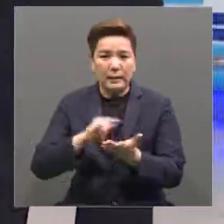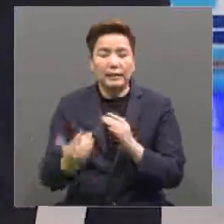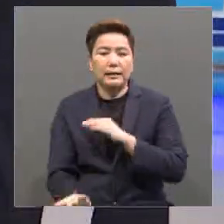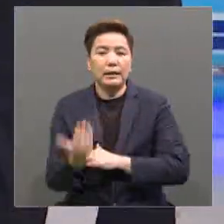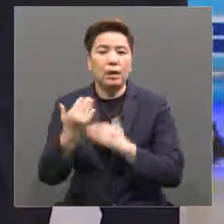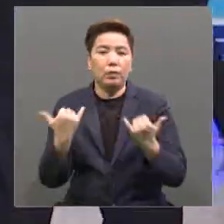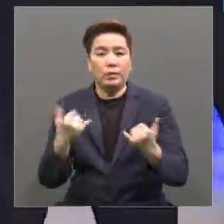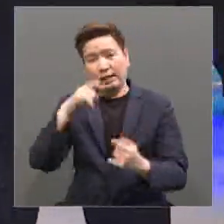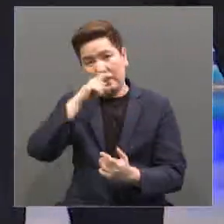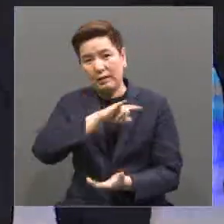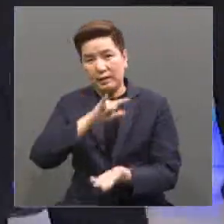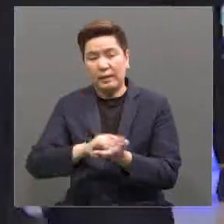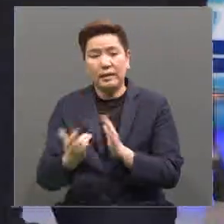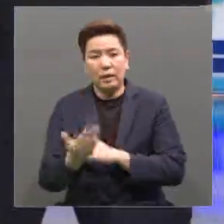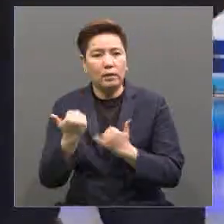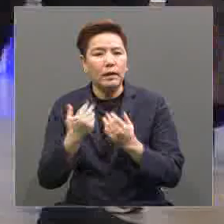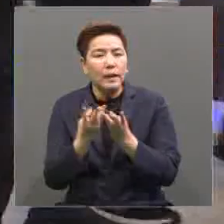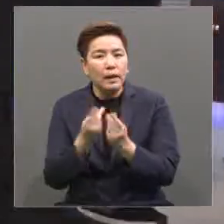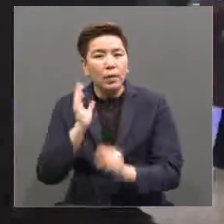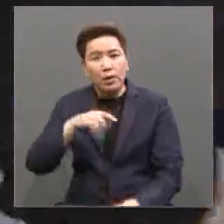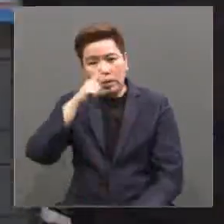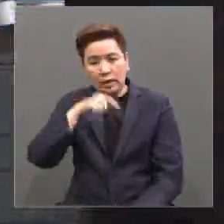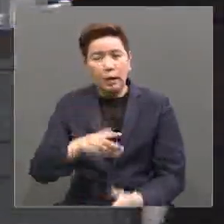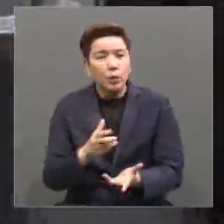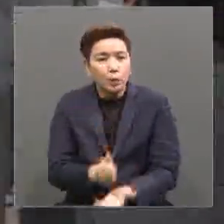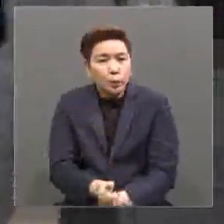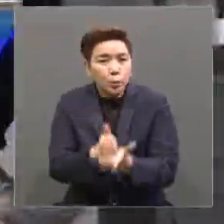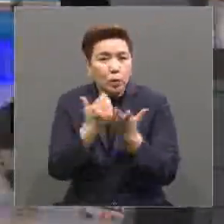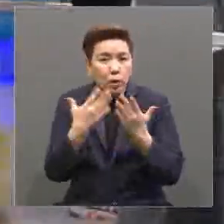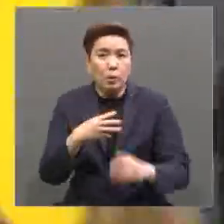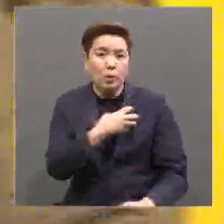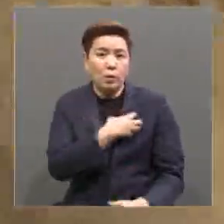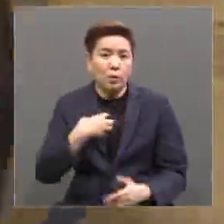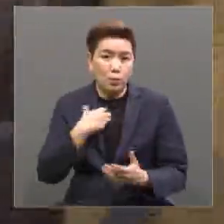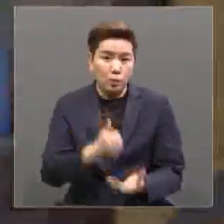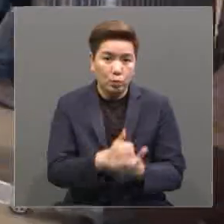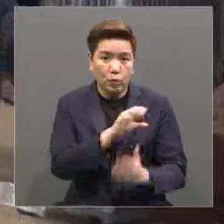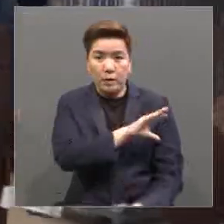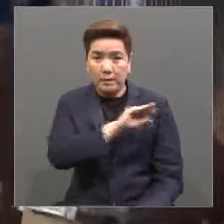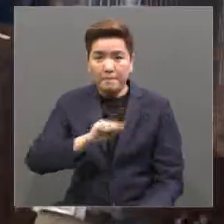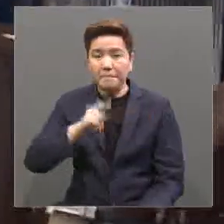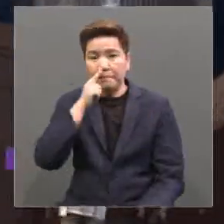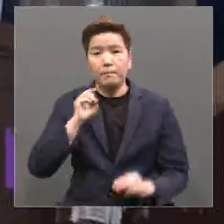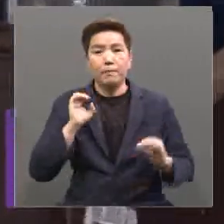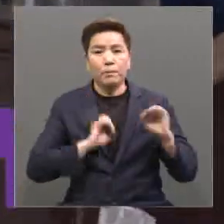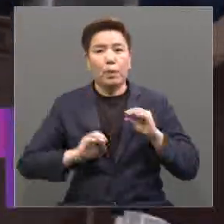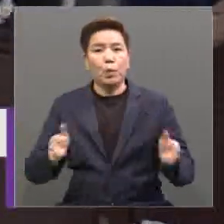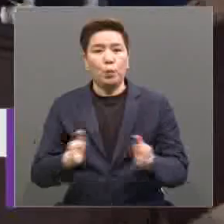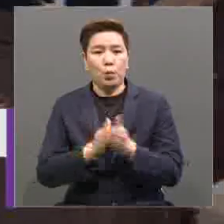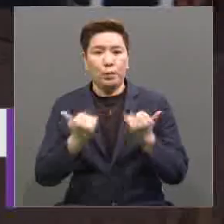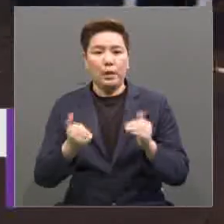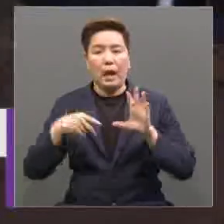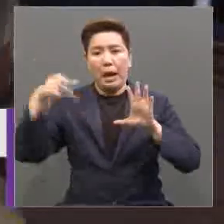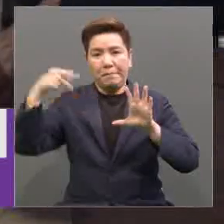มืดที่ผ่านมานี่เองนะตอนนี้ตัวเลขคนไทยที่ได้รับการช่วยเหลือผ่านสถานทูตแล้วก็เดินทางกลับมาอย่างปลอดภัยจำนวนกว่า